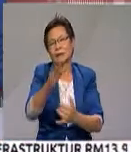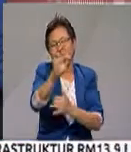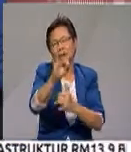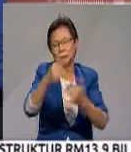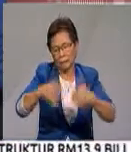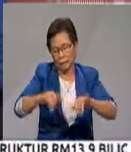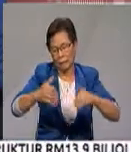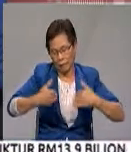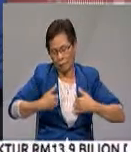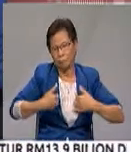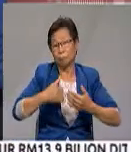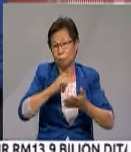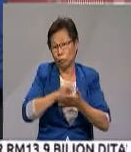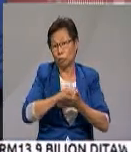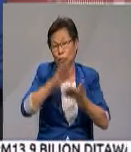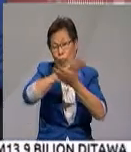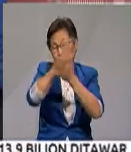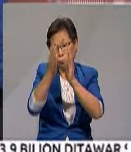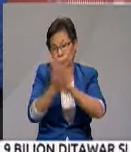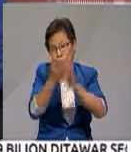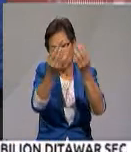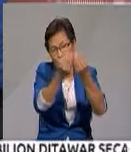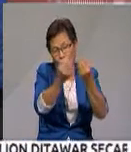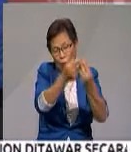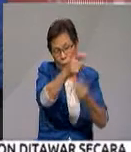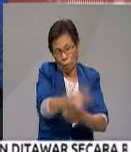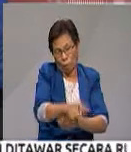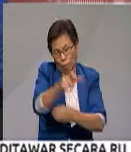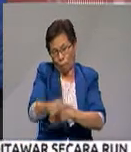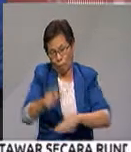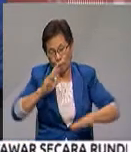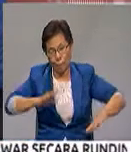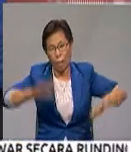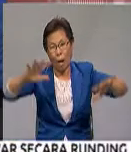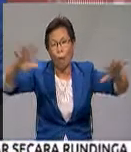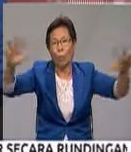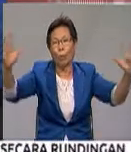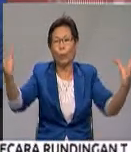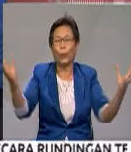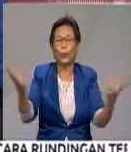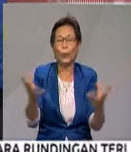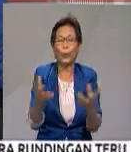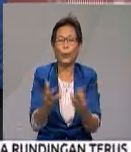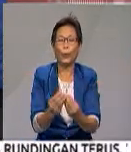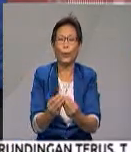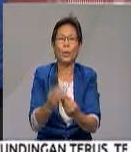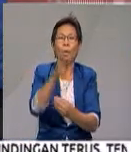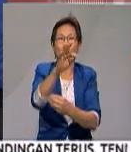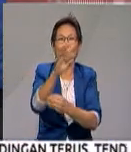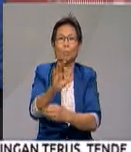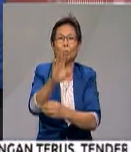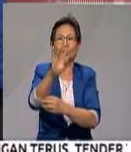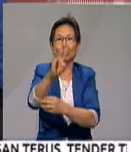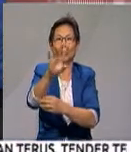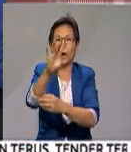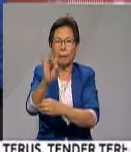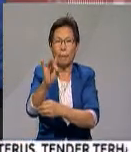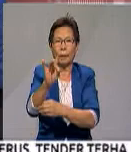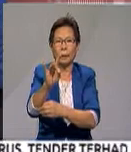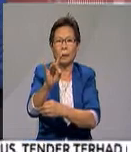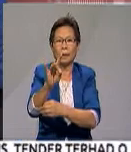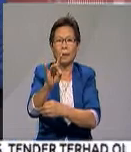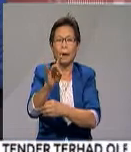beroperasi. Perkembangan itu turut menjadikan jumlah penduduk terjejas banjir berkurangan kepada 978